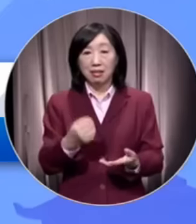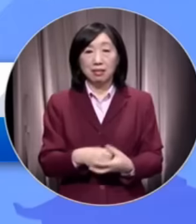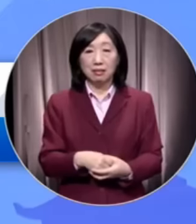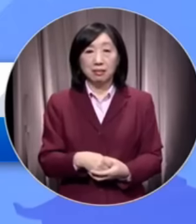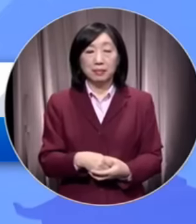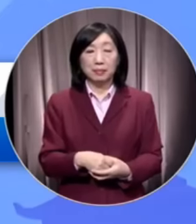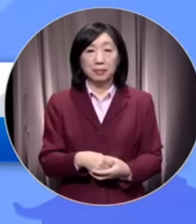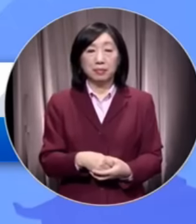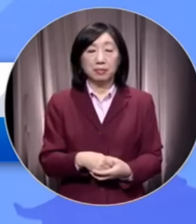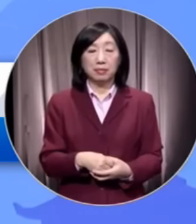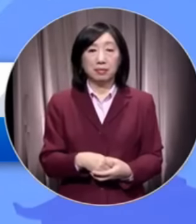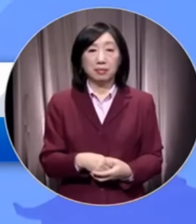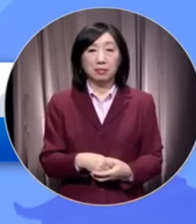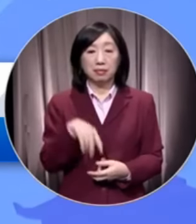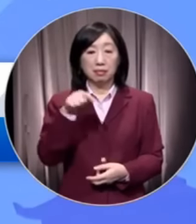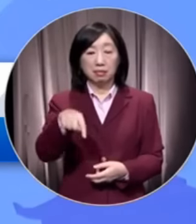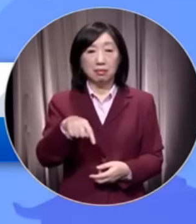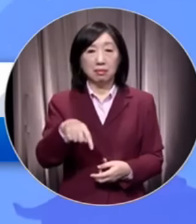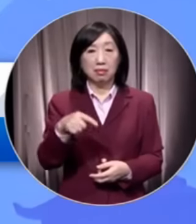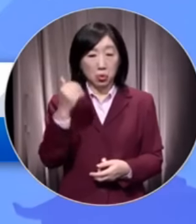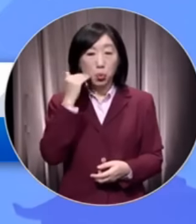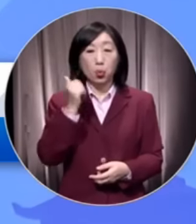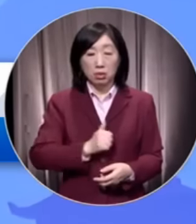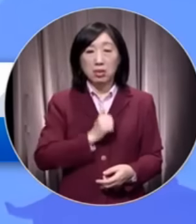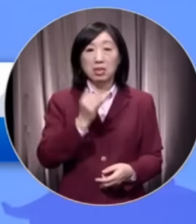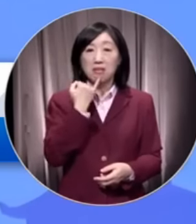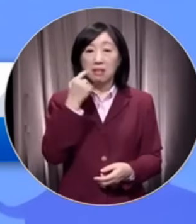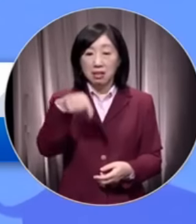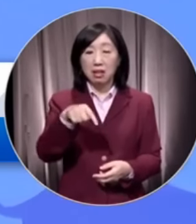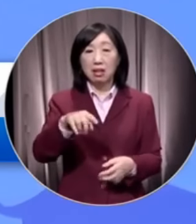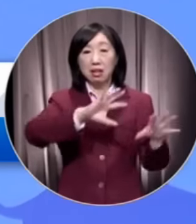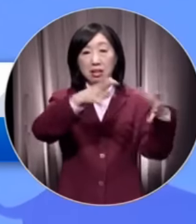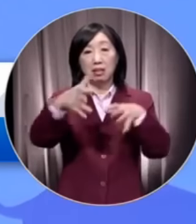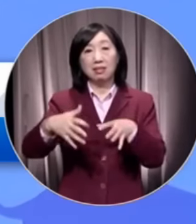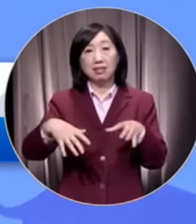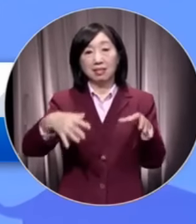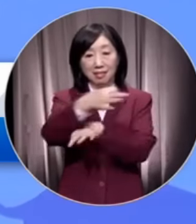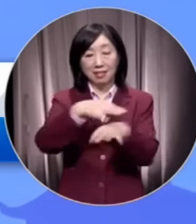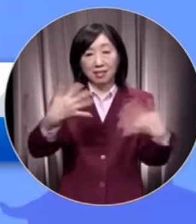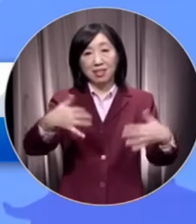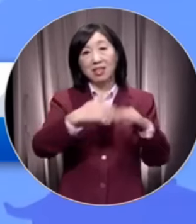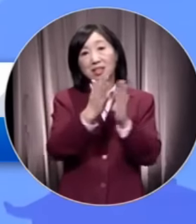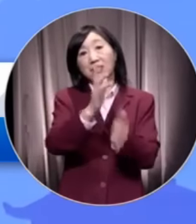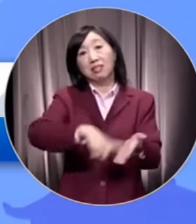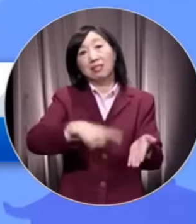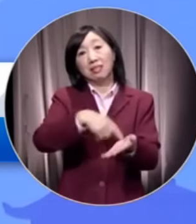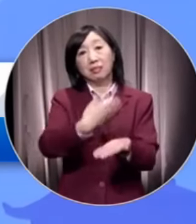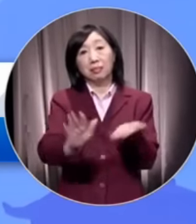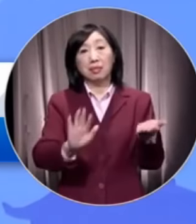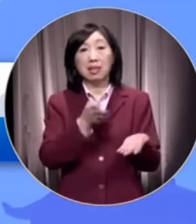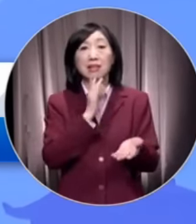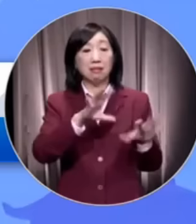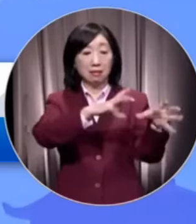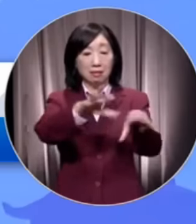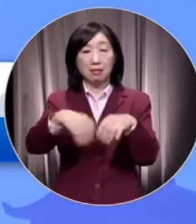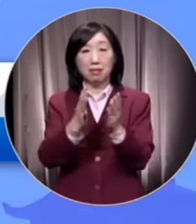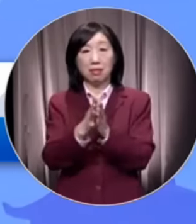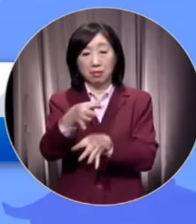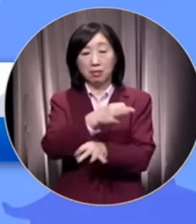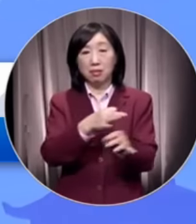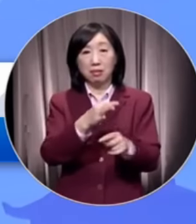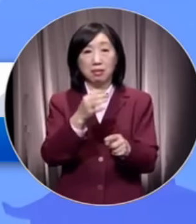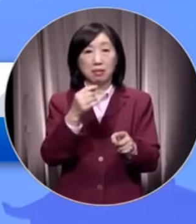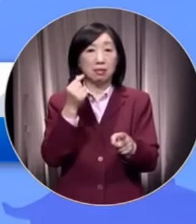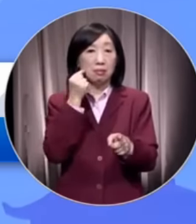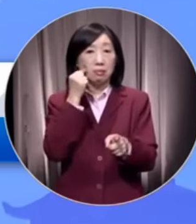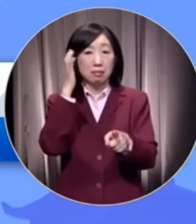我想这个世界上的经济问题就不会那么复杂，那现在全世界陷入这样的经济的困境